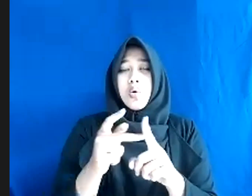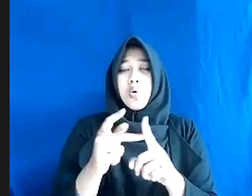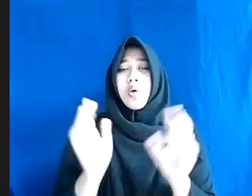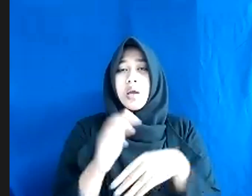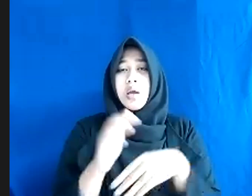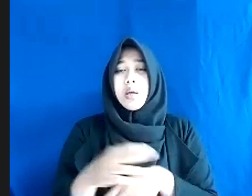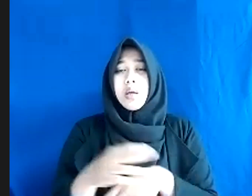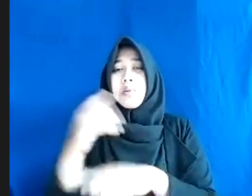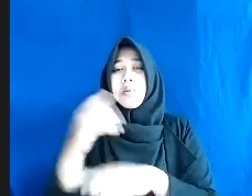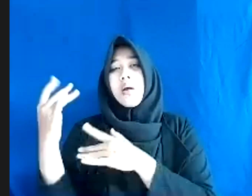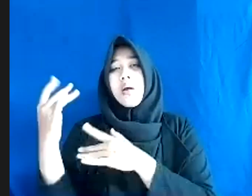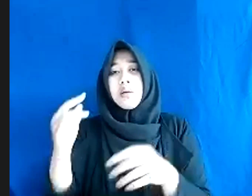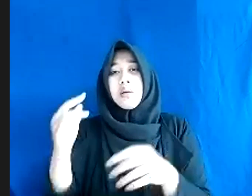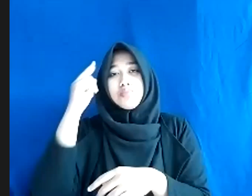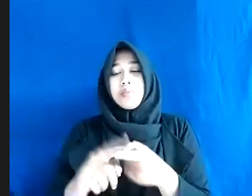kira-kira.